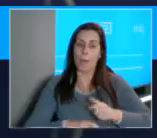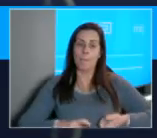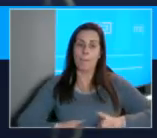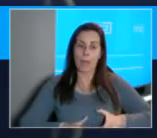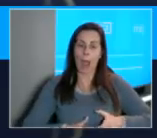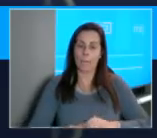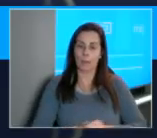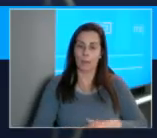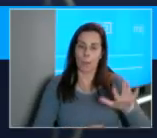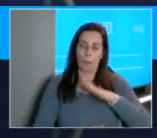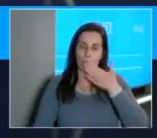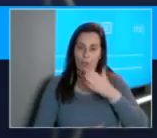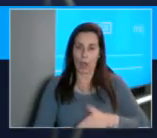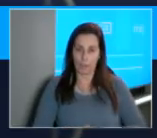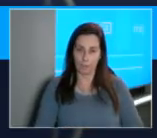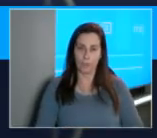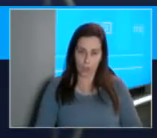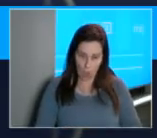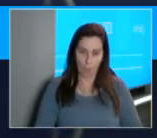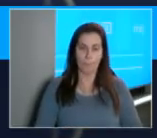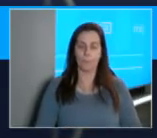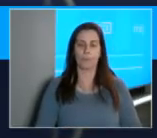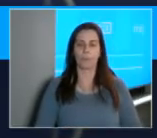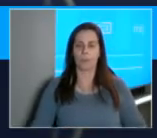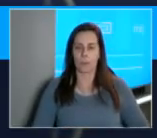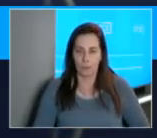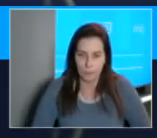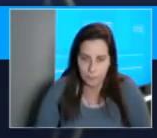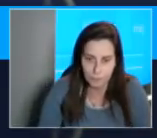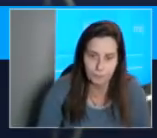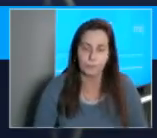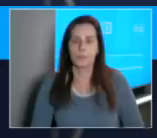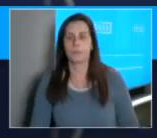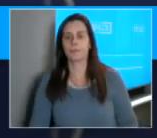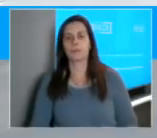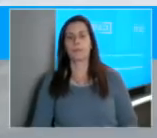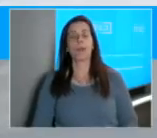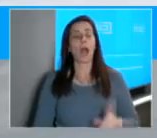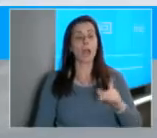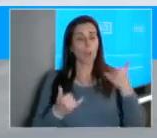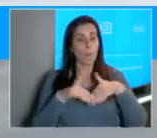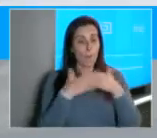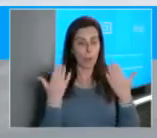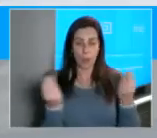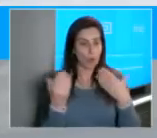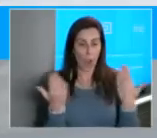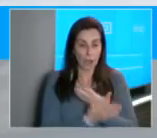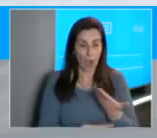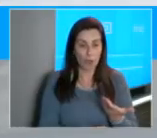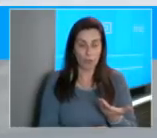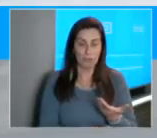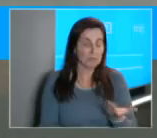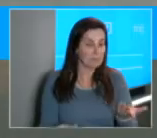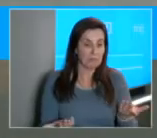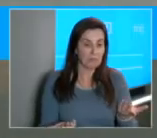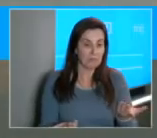שירותי בריאות, מחוז ירושלים והשפלה. שלום לך, אדוני. אז הבוקר הזה אין בשורות, ההפך,